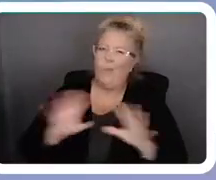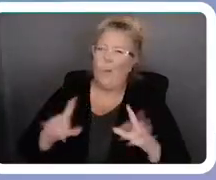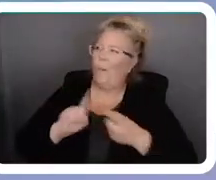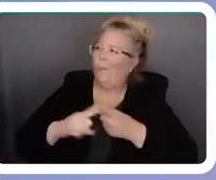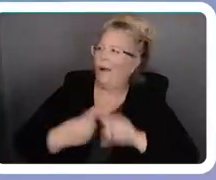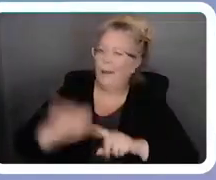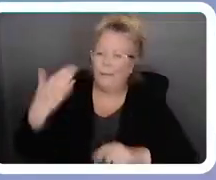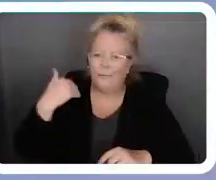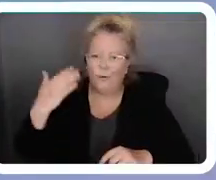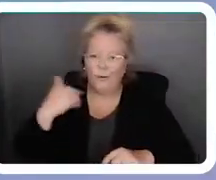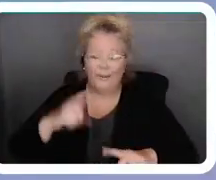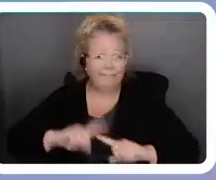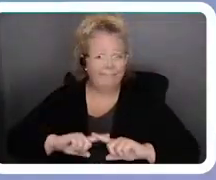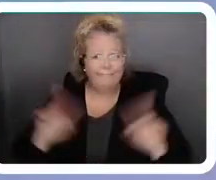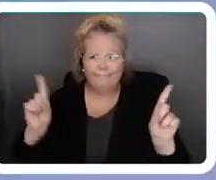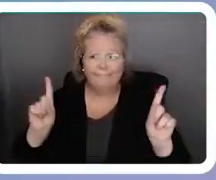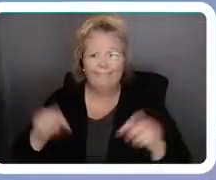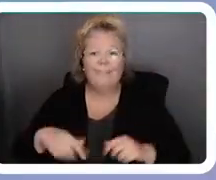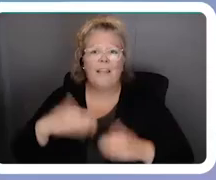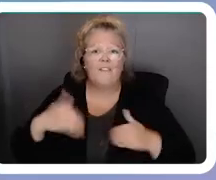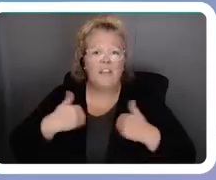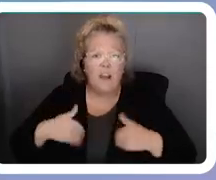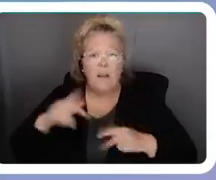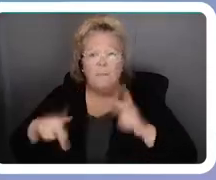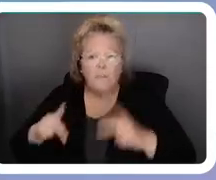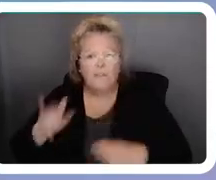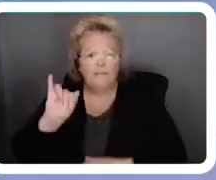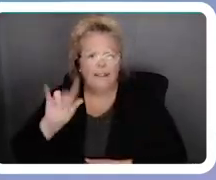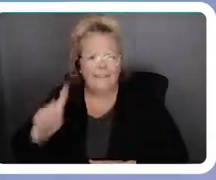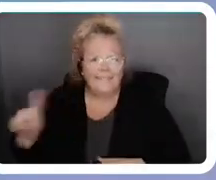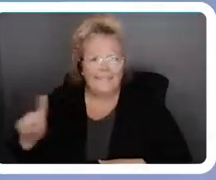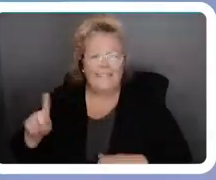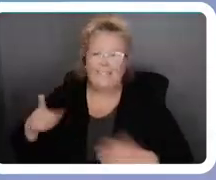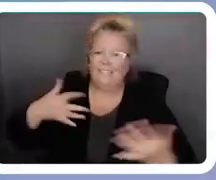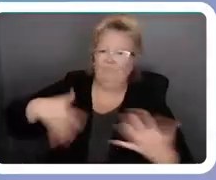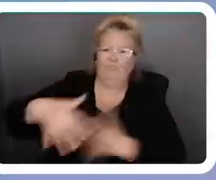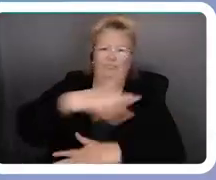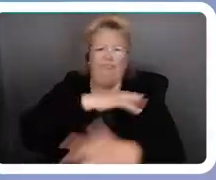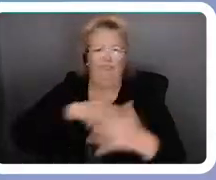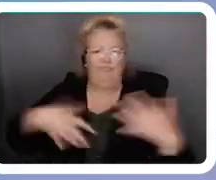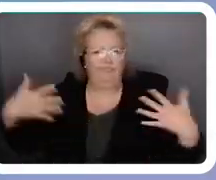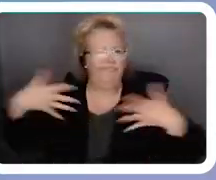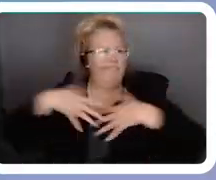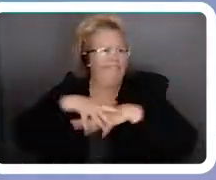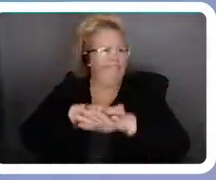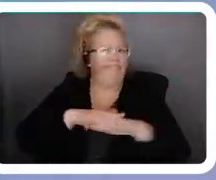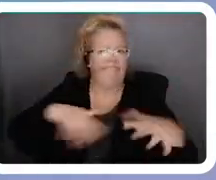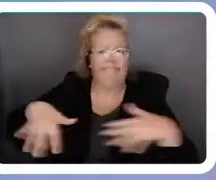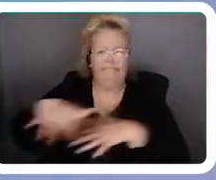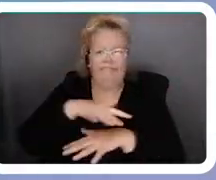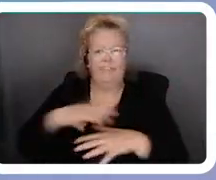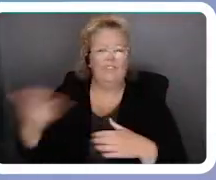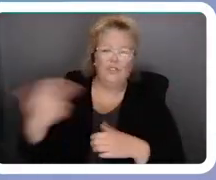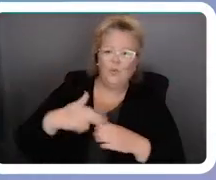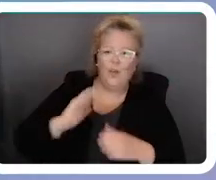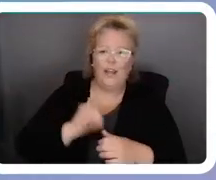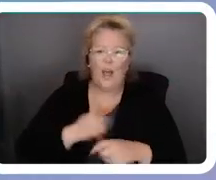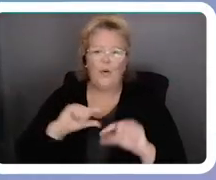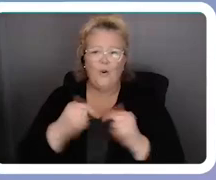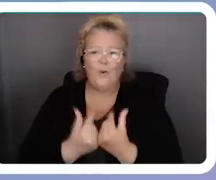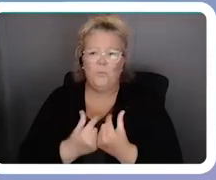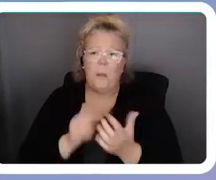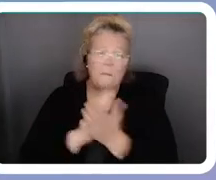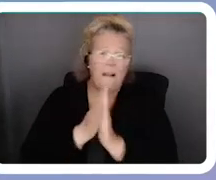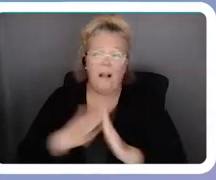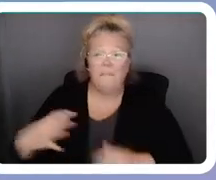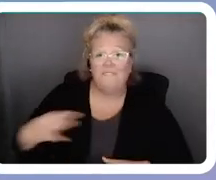που μπαίνει στη ζωή σου και μετά δεν θυμάσαι πώς ήταν η ζωή χωρίς αυτό. Τα Best Buddies Ελλάδας φροντίζουν κάθε νέος με αναπτυξιακές δυσκολίες να